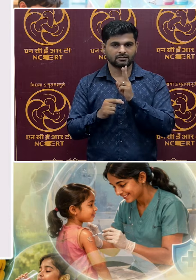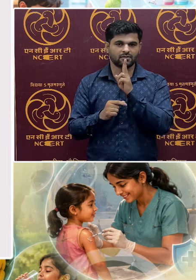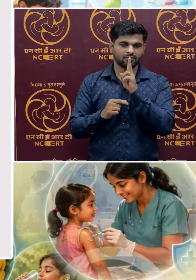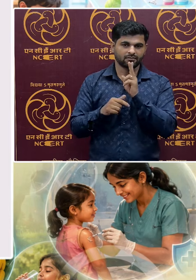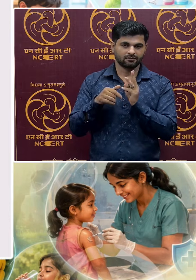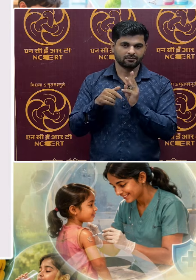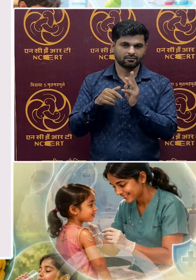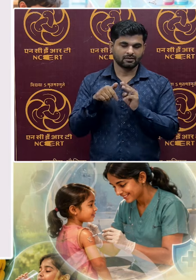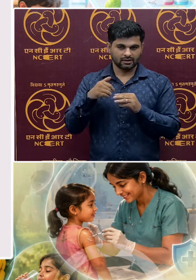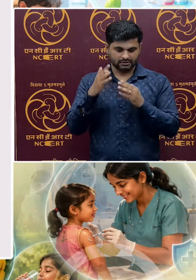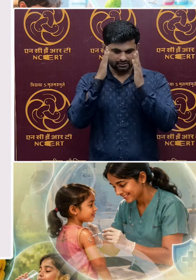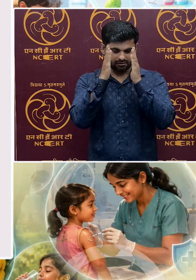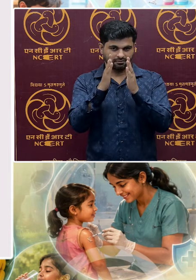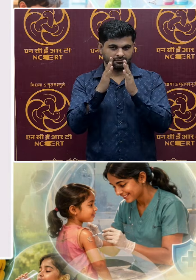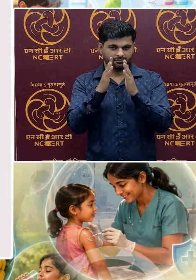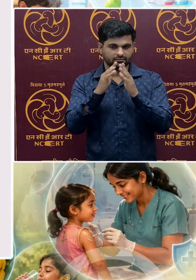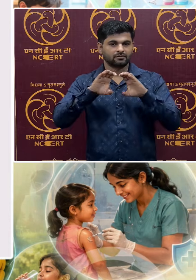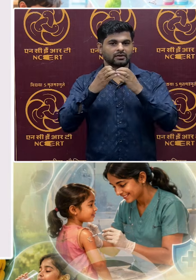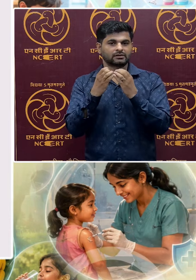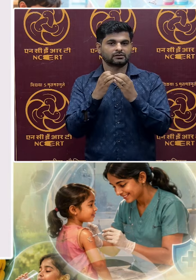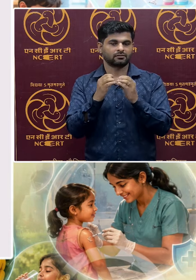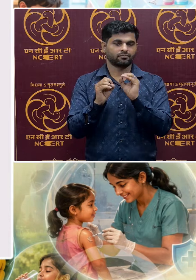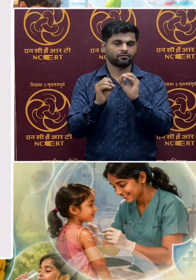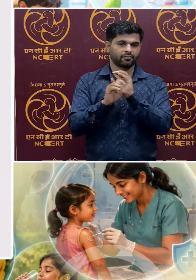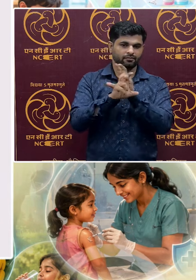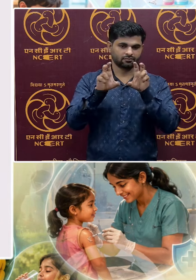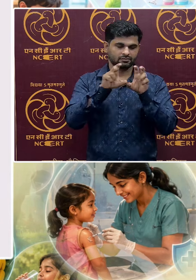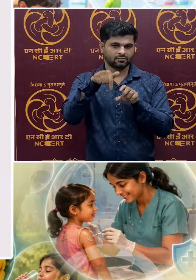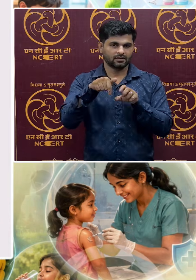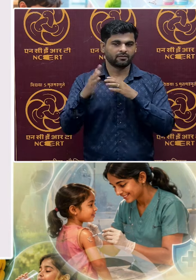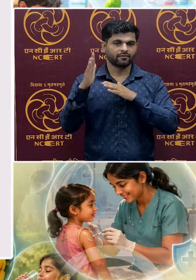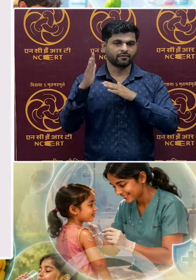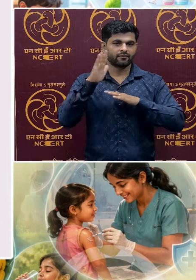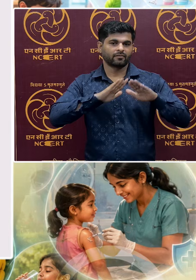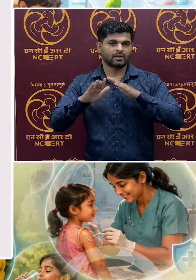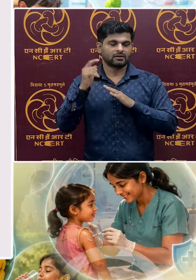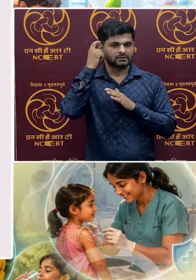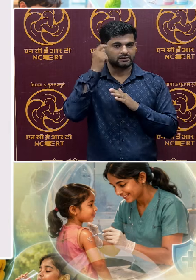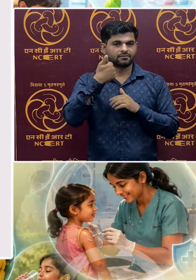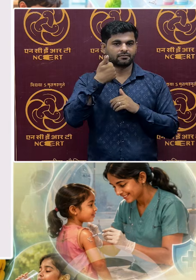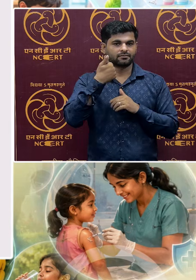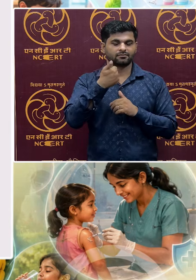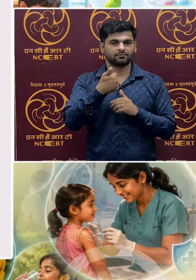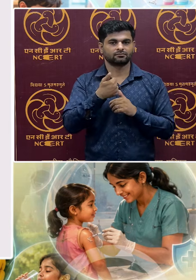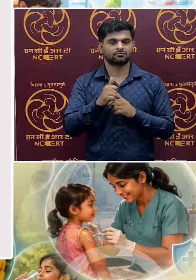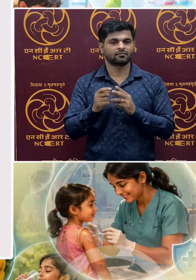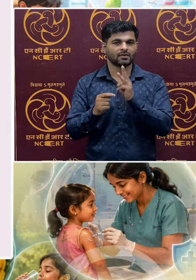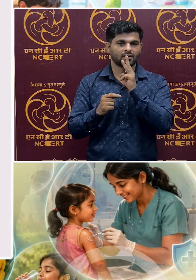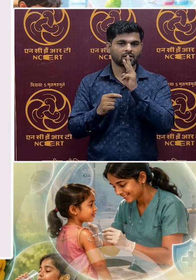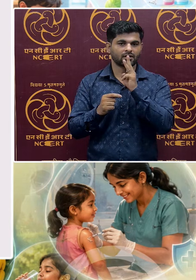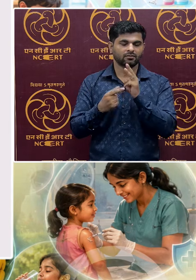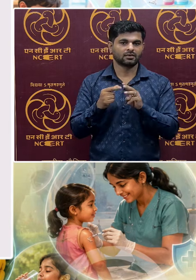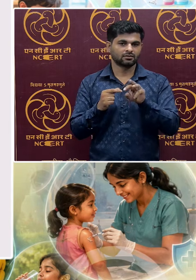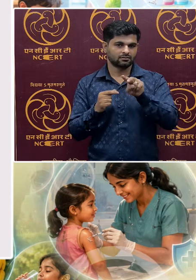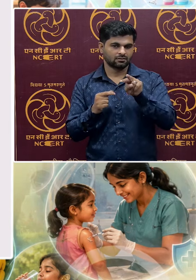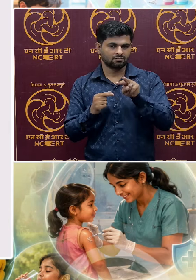इससे हमारी कंसंट्रेशन बढ़ेगी, हम क्लास में अलर्ट रहेंगे, फिज़िकल परफॉर्मेंस भी बढ़ेगी, मूड भी अच्छा रहेगा। और पानी का मतलब पानी,